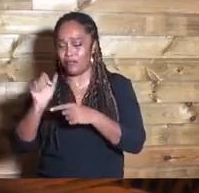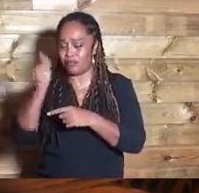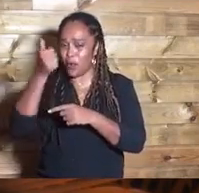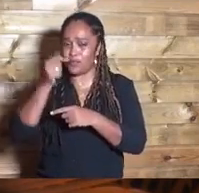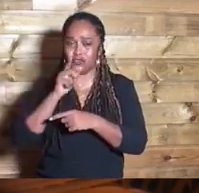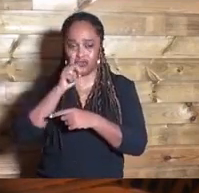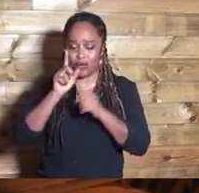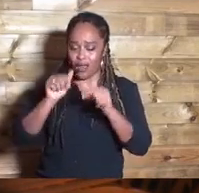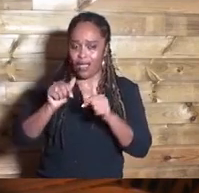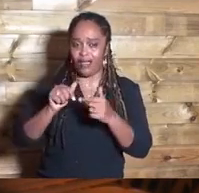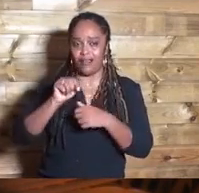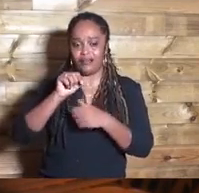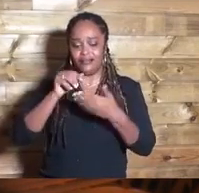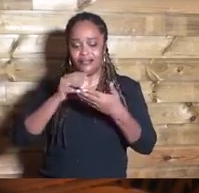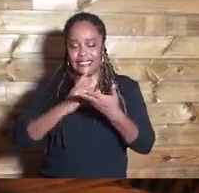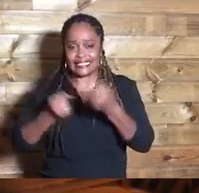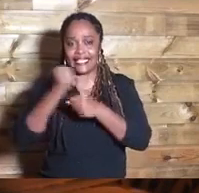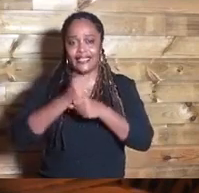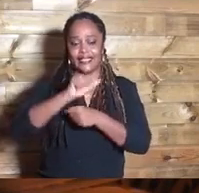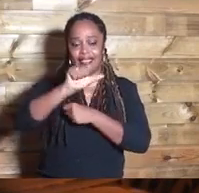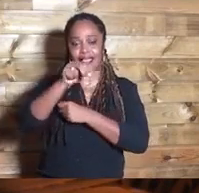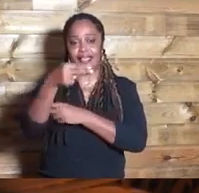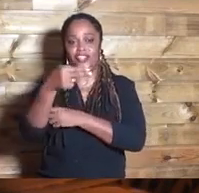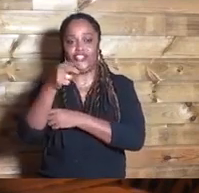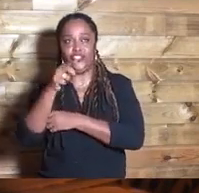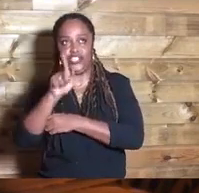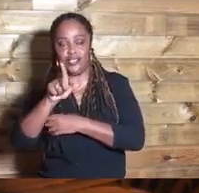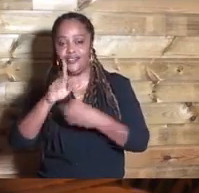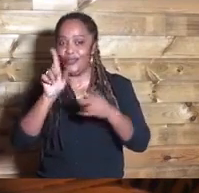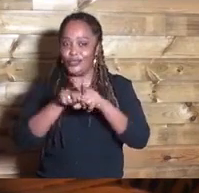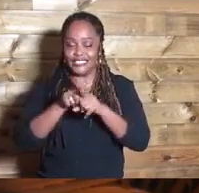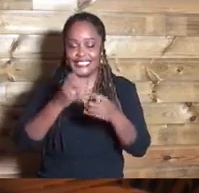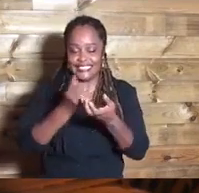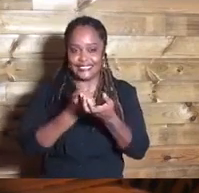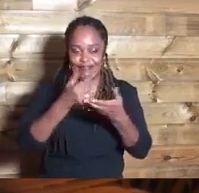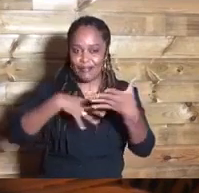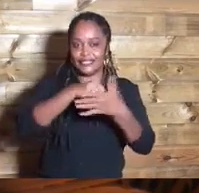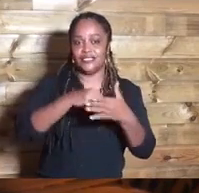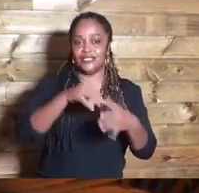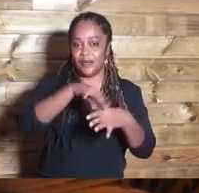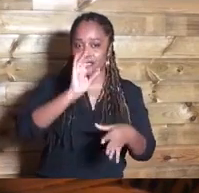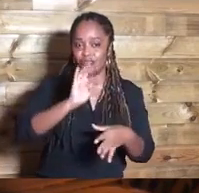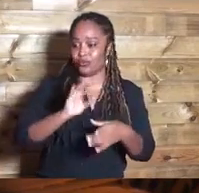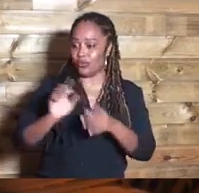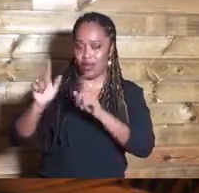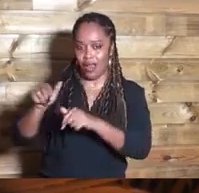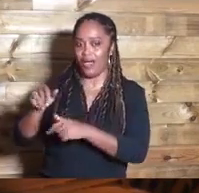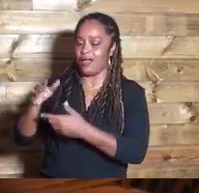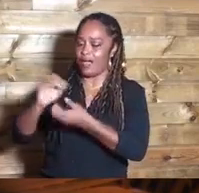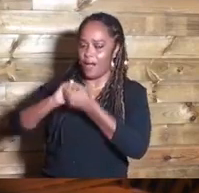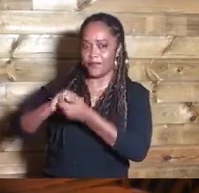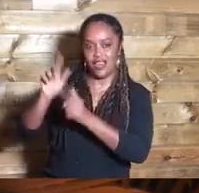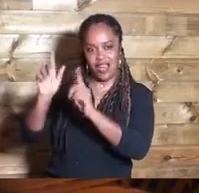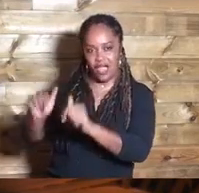les premiers jours que nous lançons l'ANG, les premiers jours aussi que nous avons élection, il était là pour prendre un coup de main, pour mettre expertise à un service